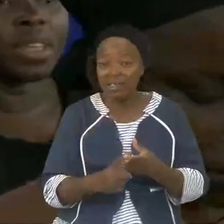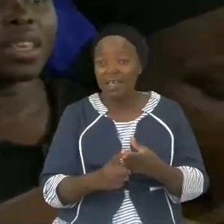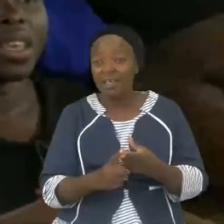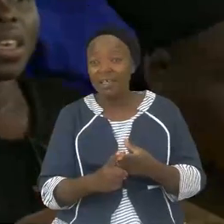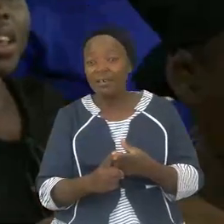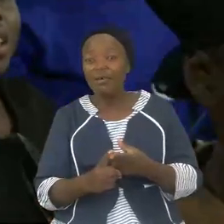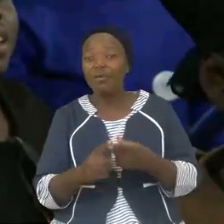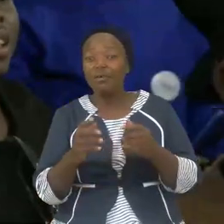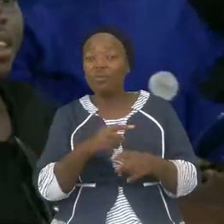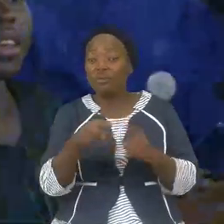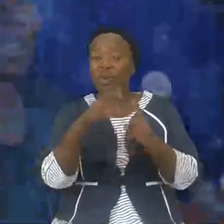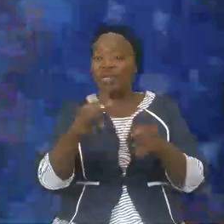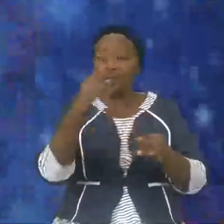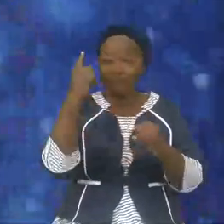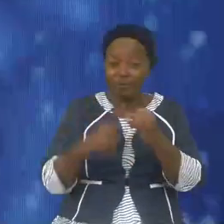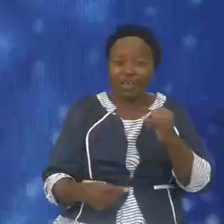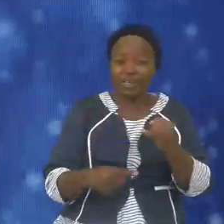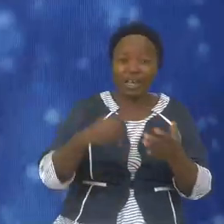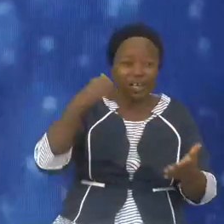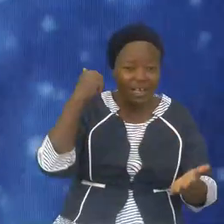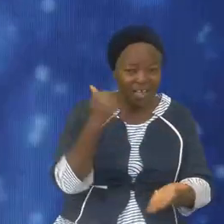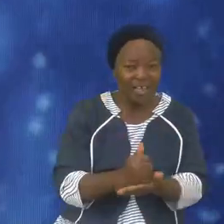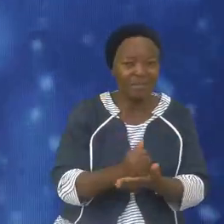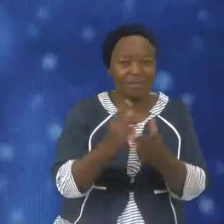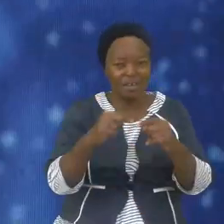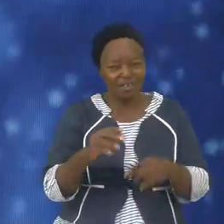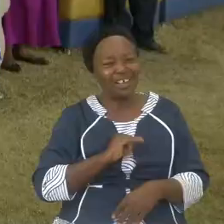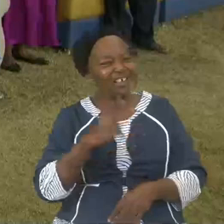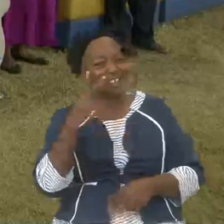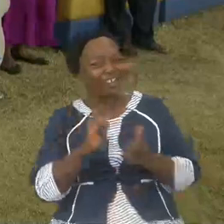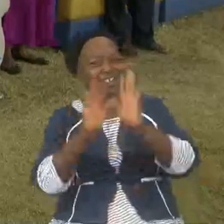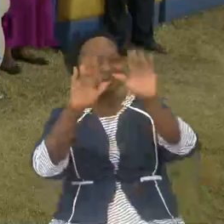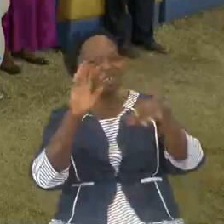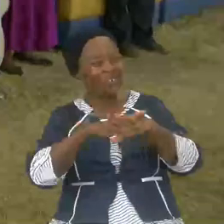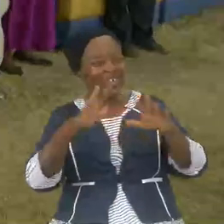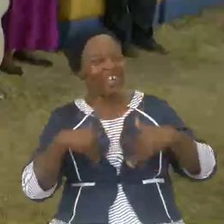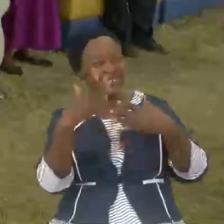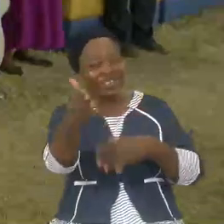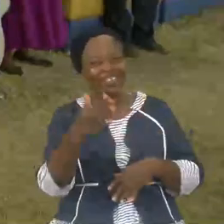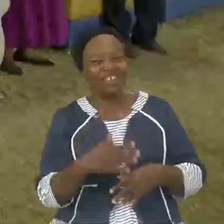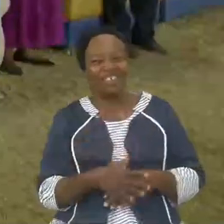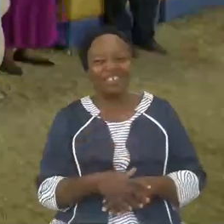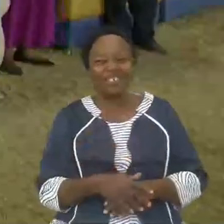Et au dernier amen, je verrai le miracle dans ta vie.